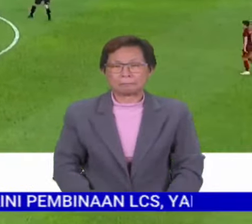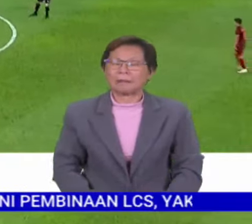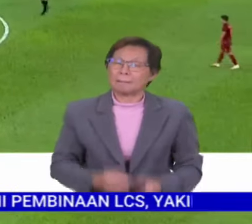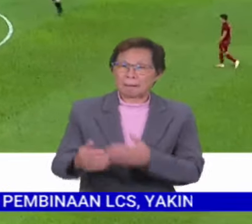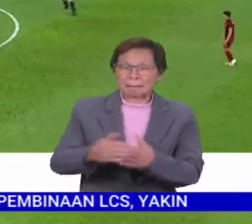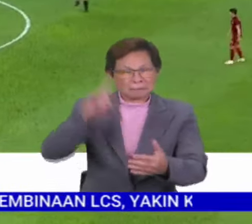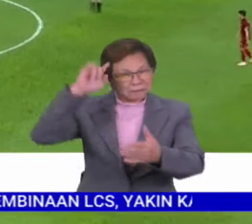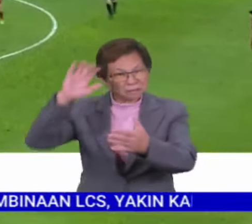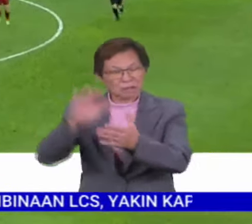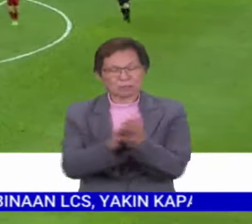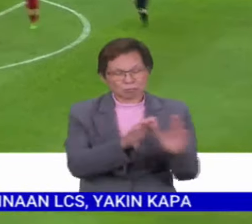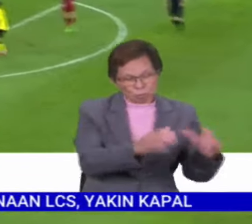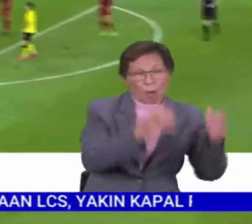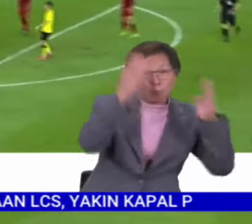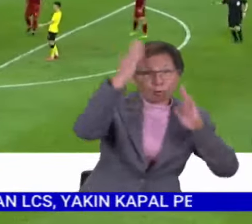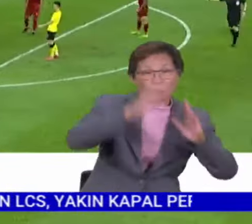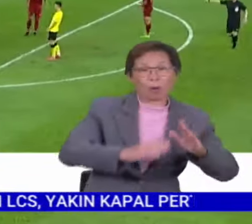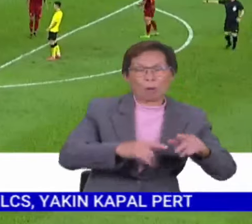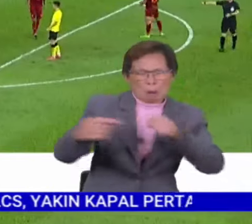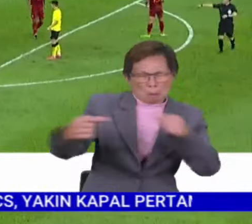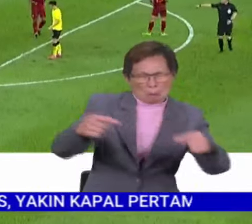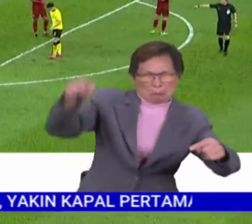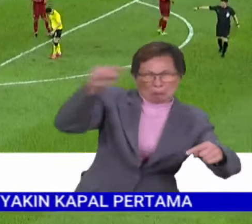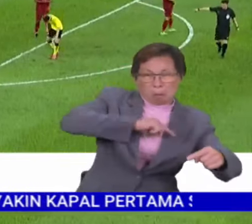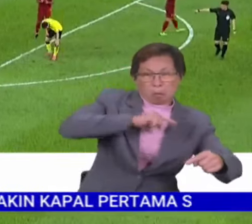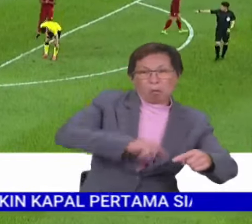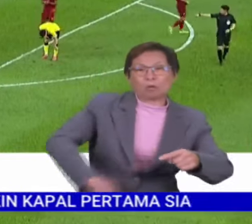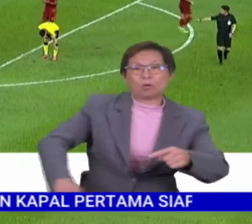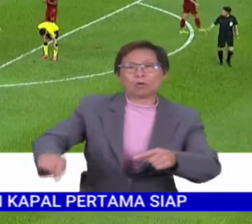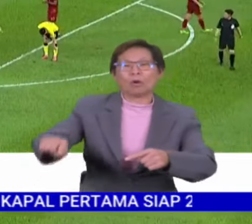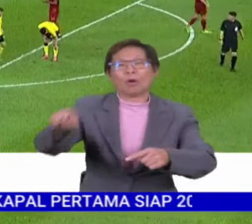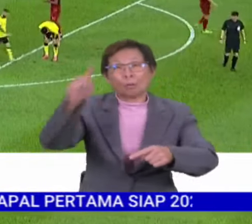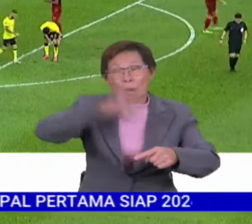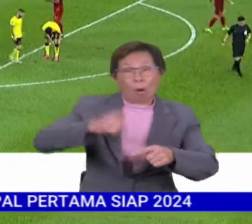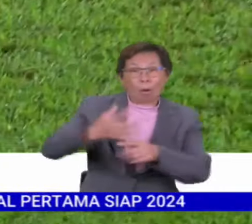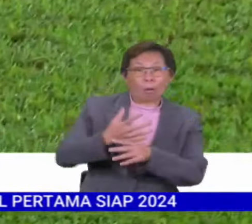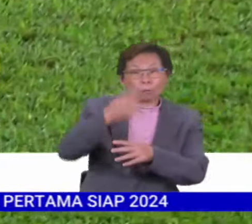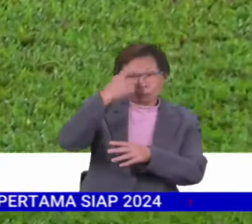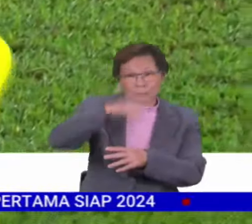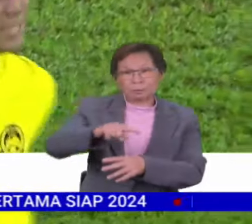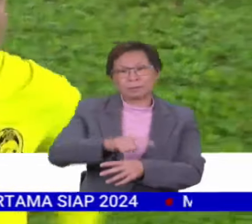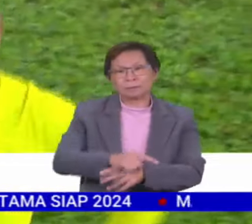Namun beliau percaya skuad negara akan memberikan tentangan sengit demi lencana di dada.